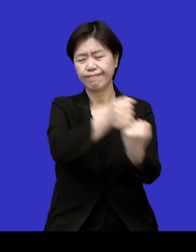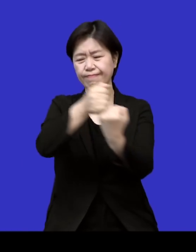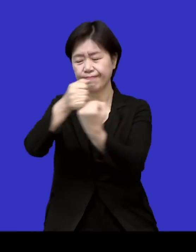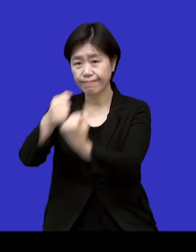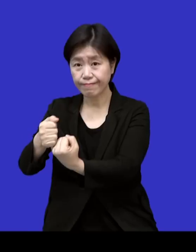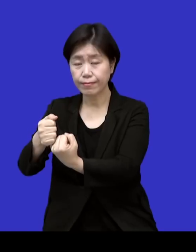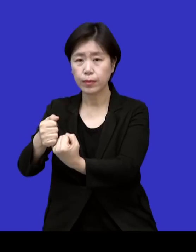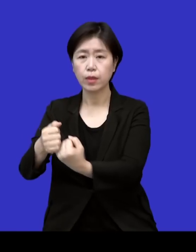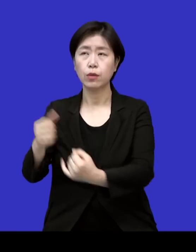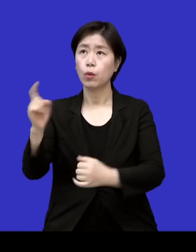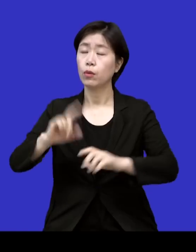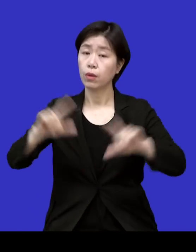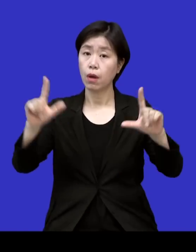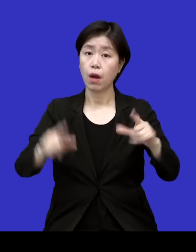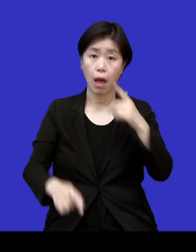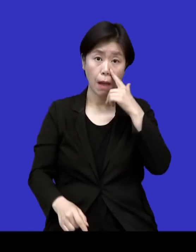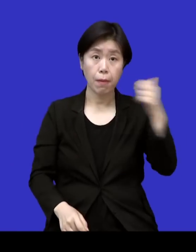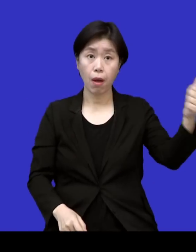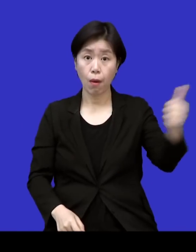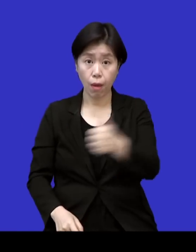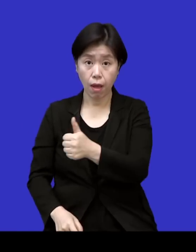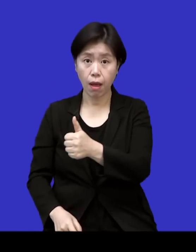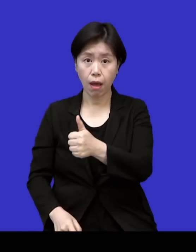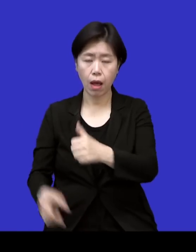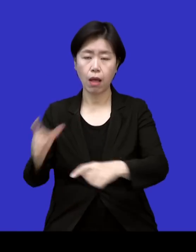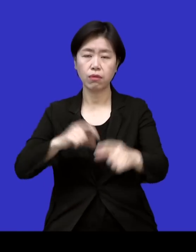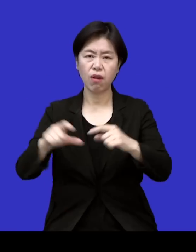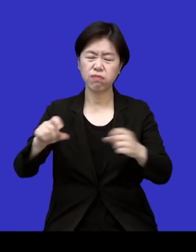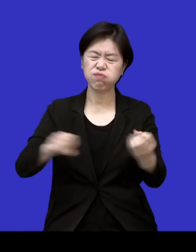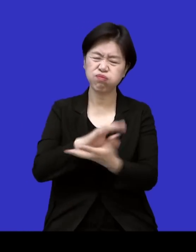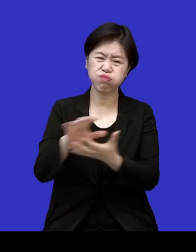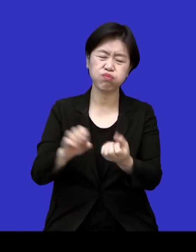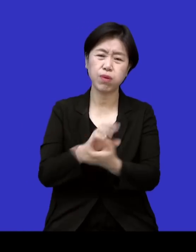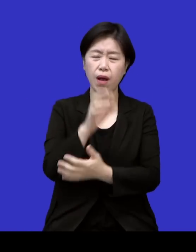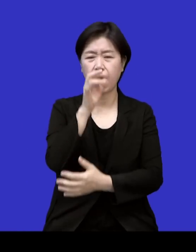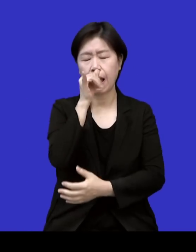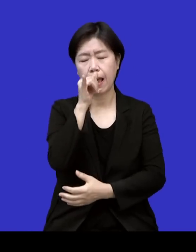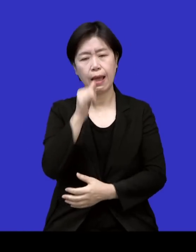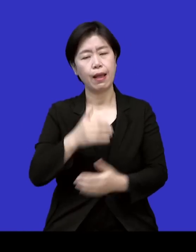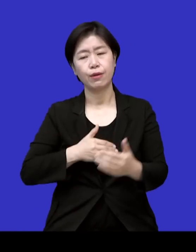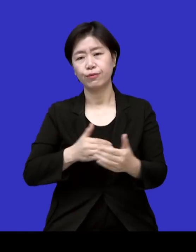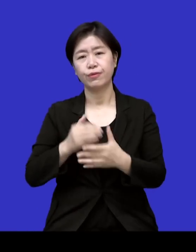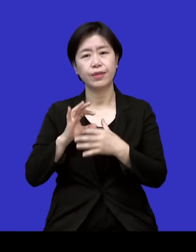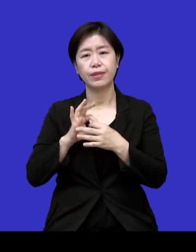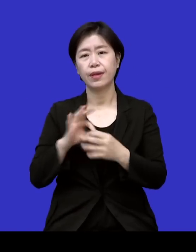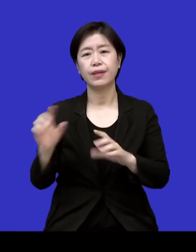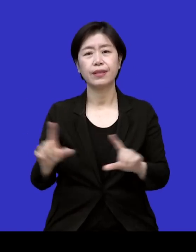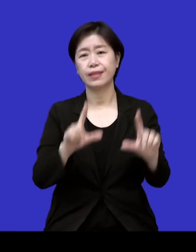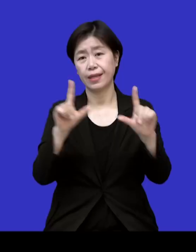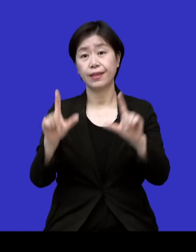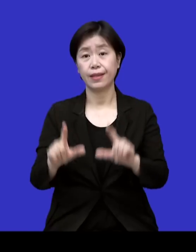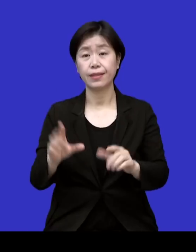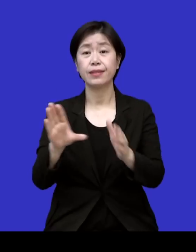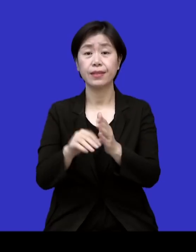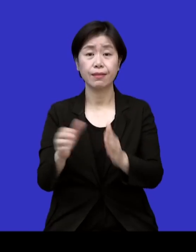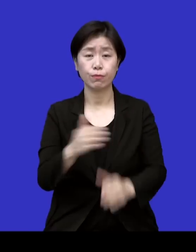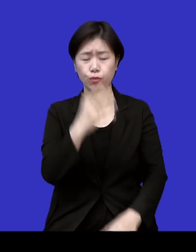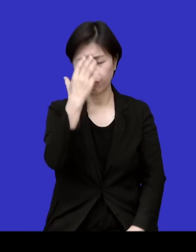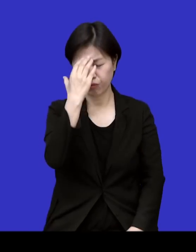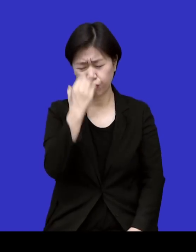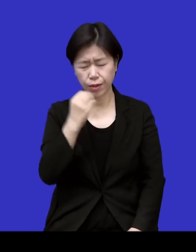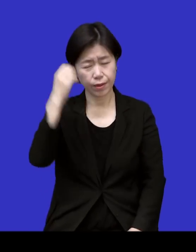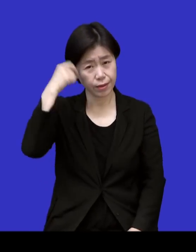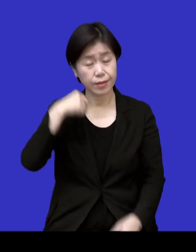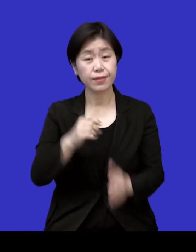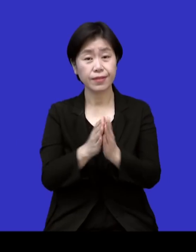또 더 난리가 나고 불안한 그런 생활들이었죠. 계속 그때부터 시작이었던 것 같아요. 아버지와 이제